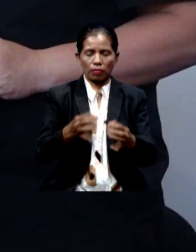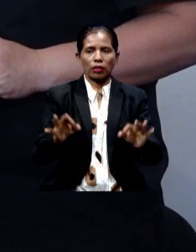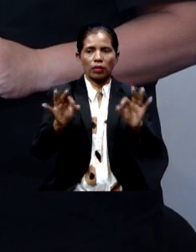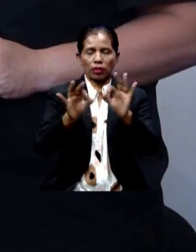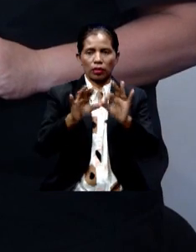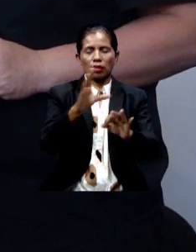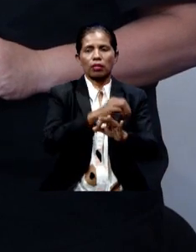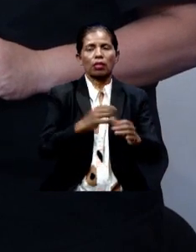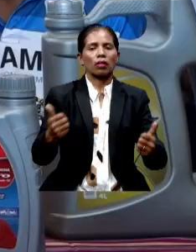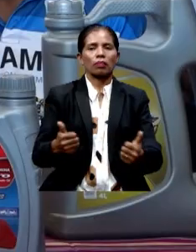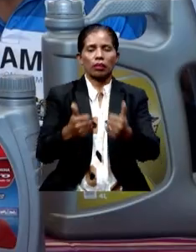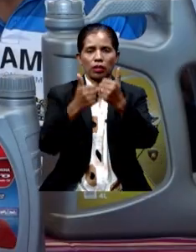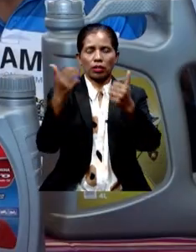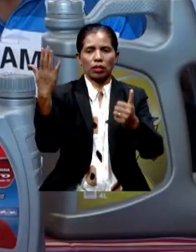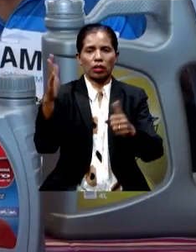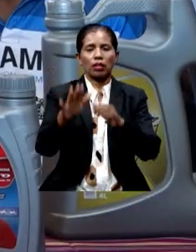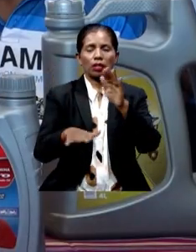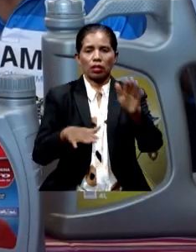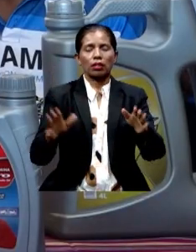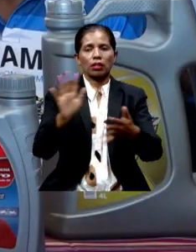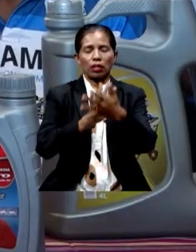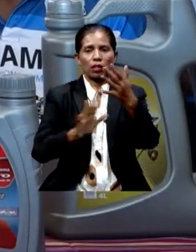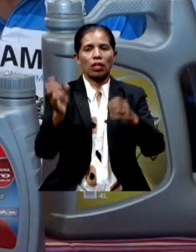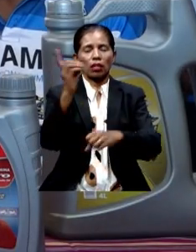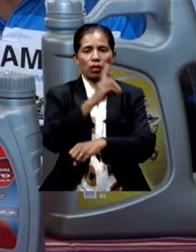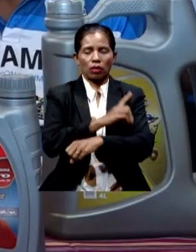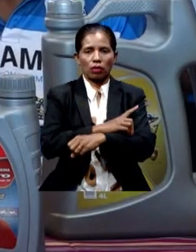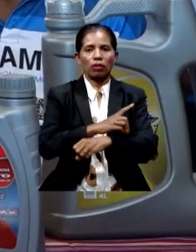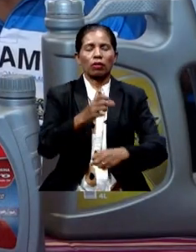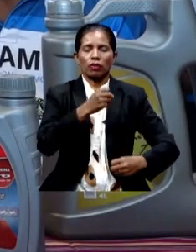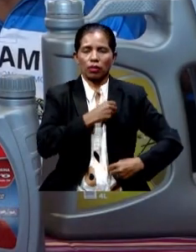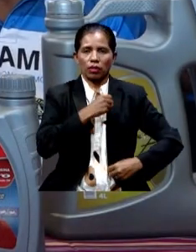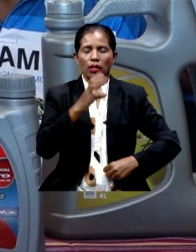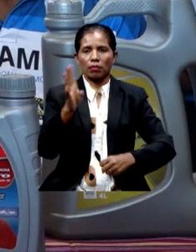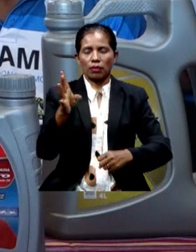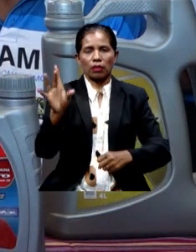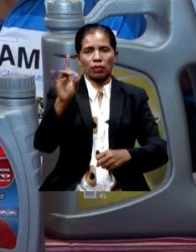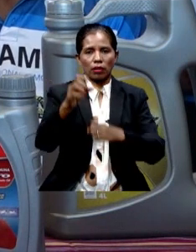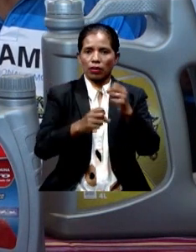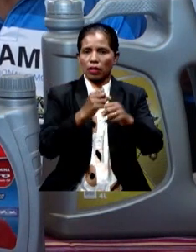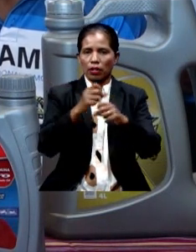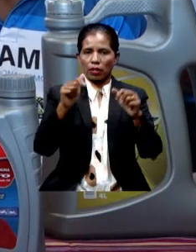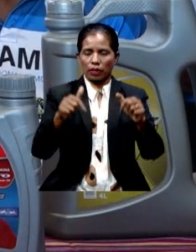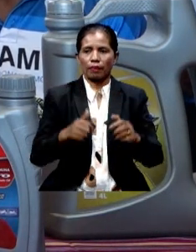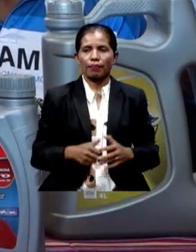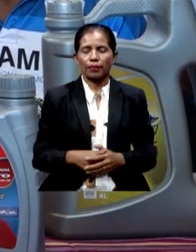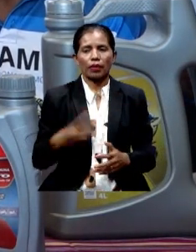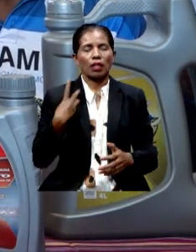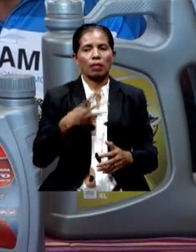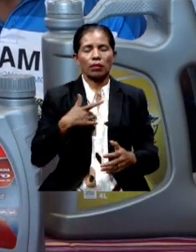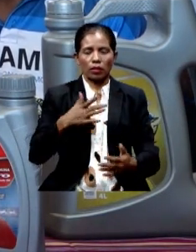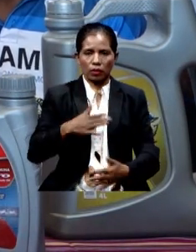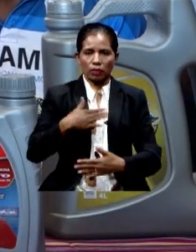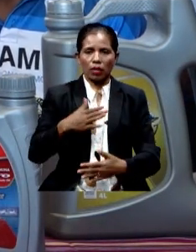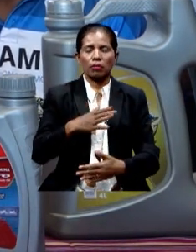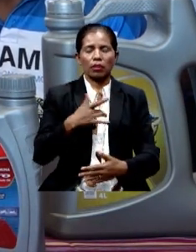evento competição Road Rates hodi komemora lorong Valentil badala hatnulu resnualu iha tinang ne. Kami sangat berterima kasih juga